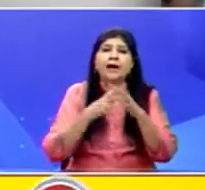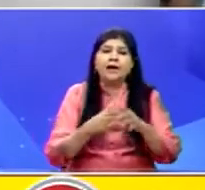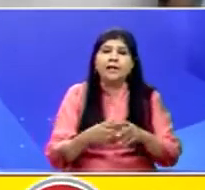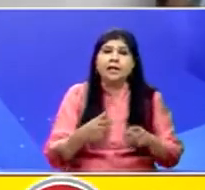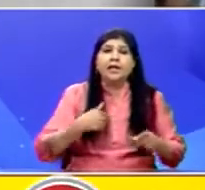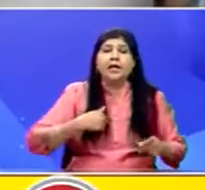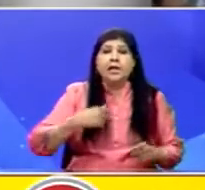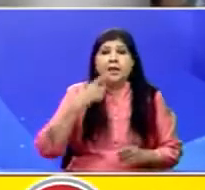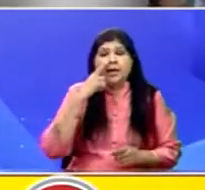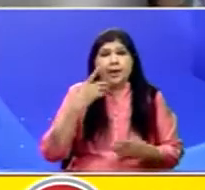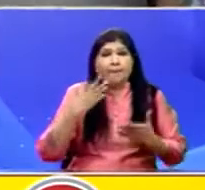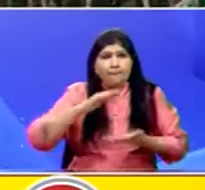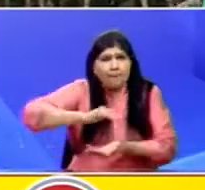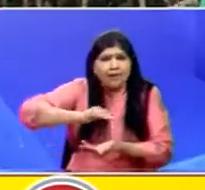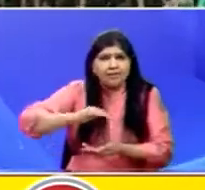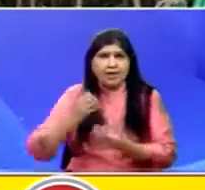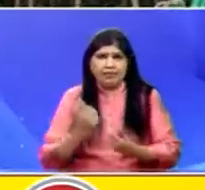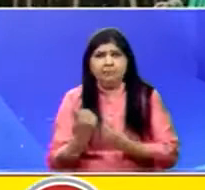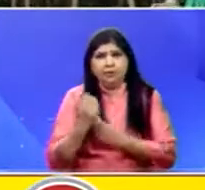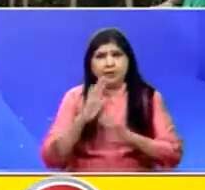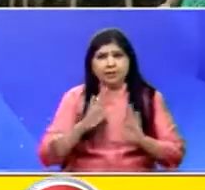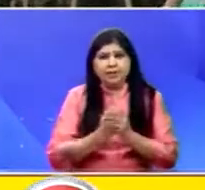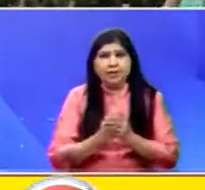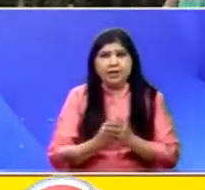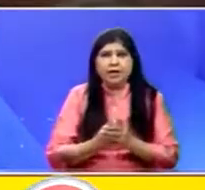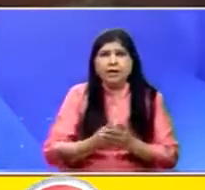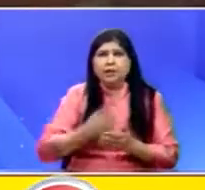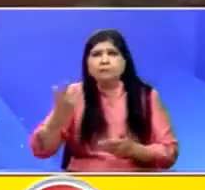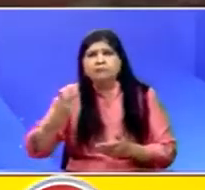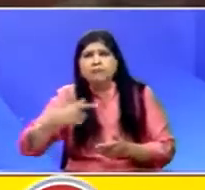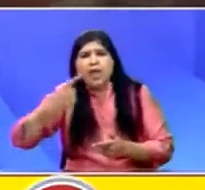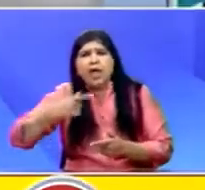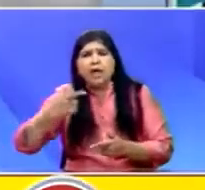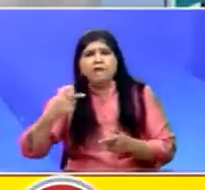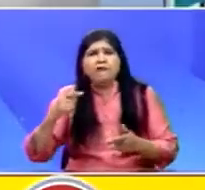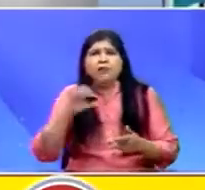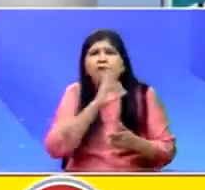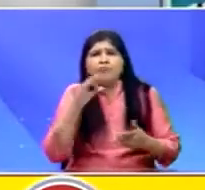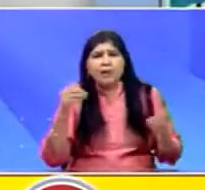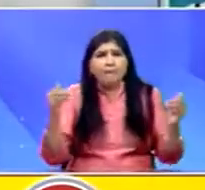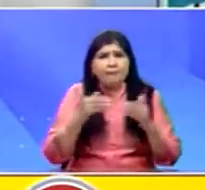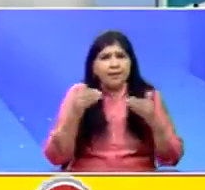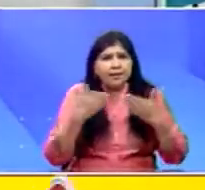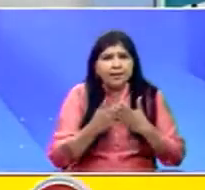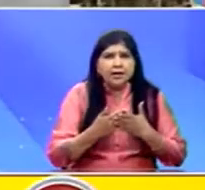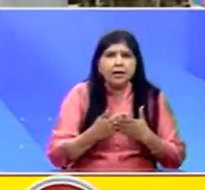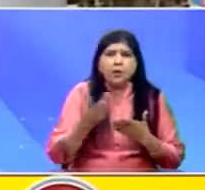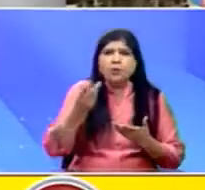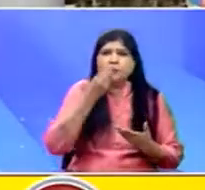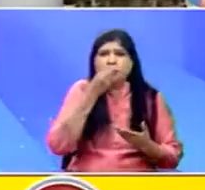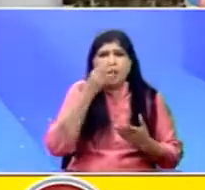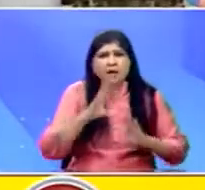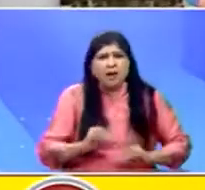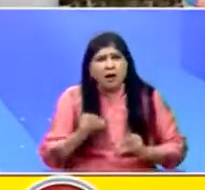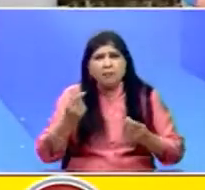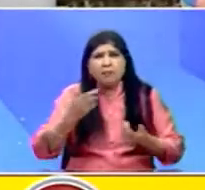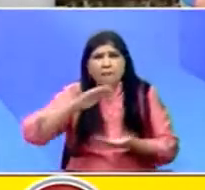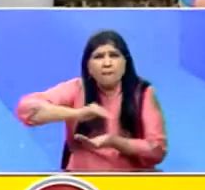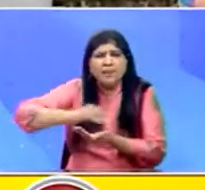मां एक कुपोषित बच्चे की मां से हर सप्ताह मिलती है और पोषण से